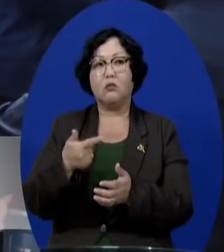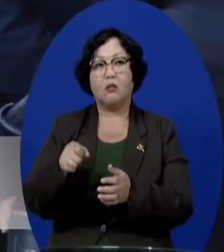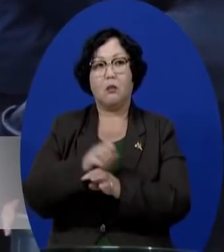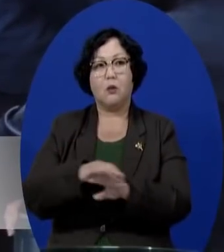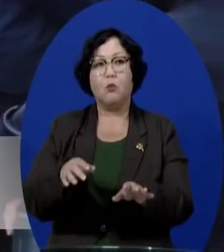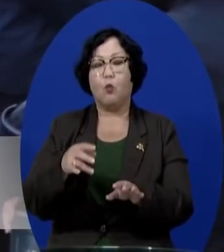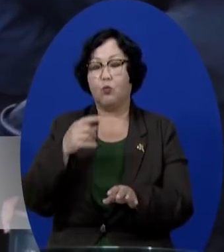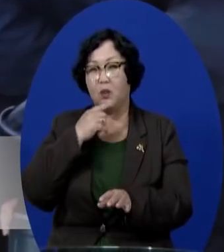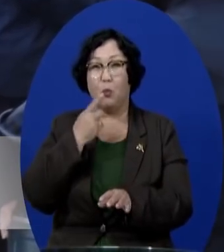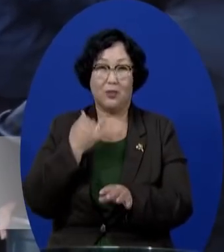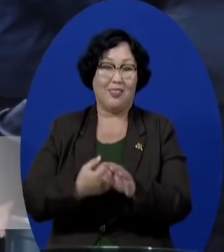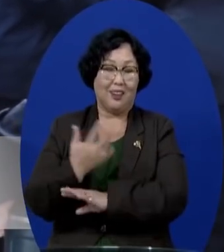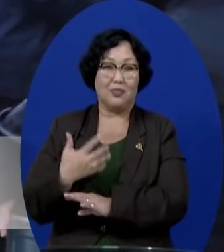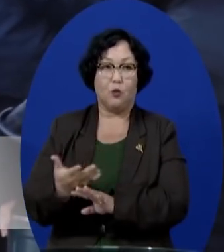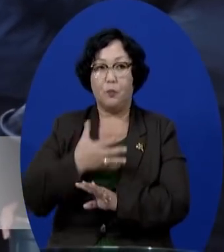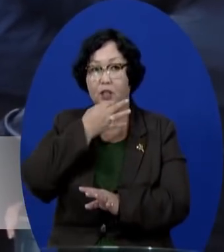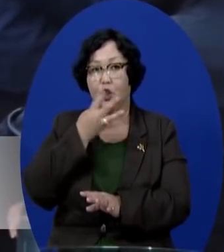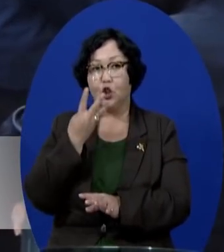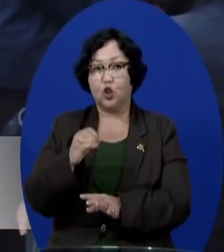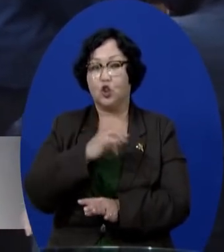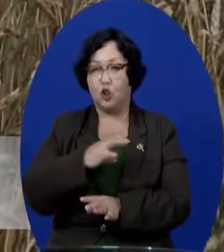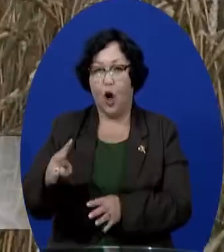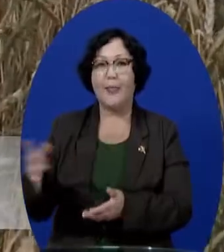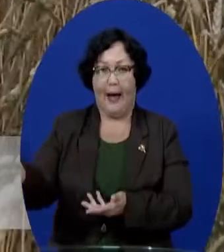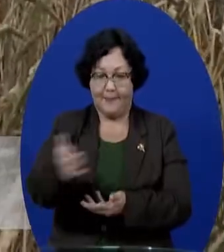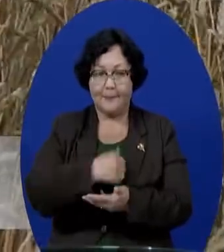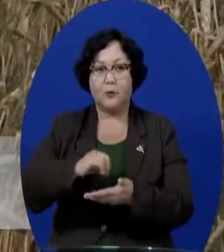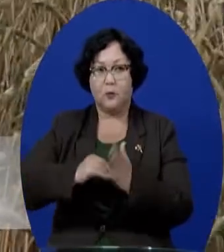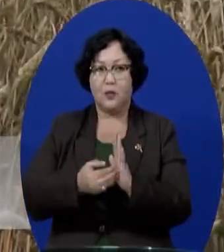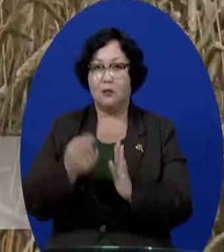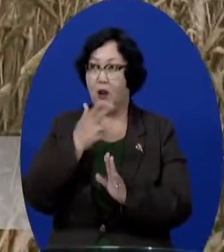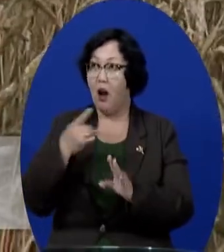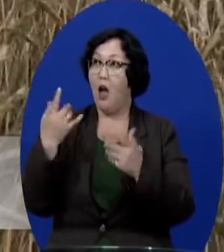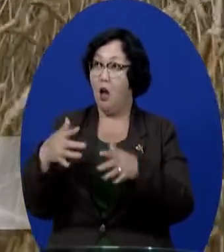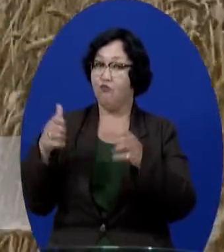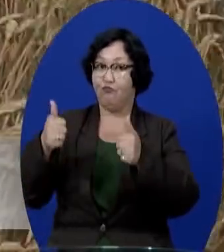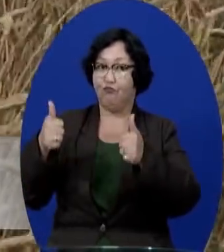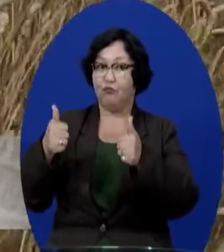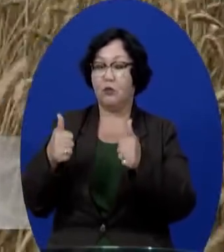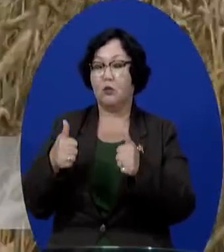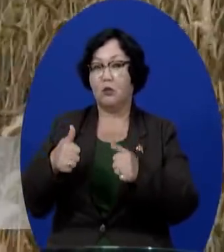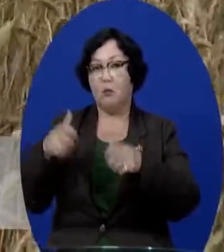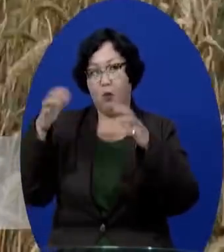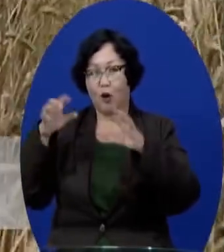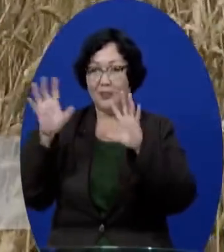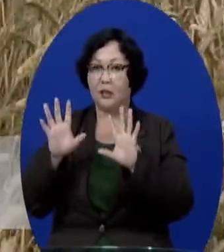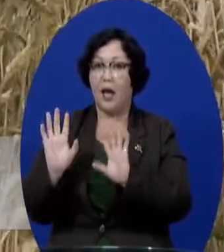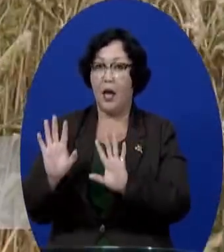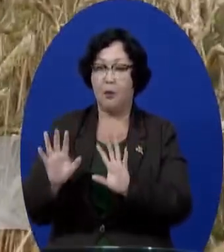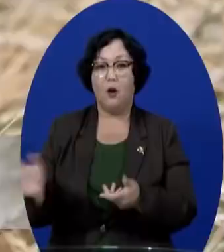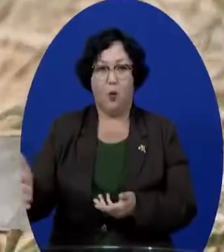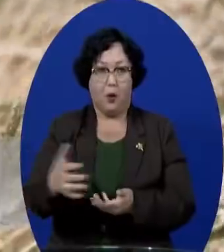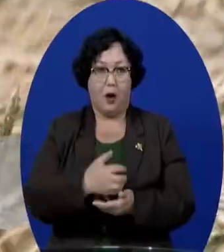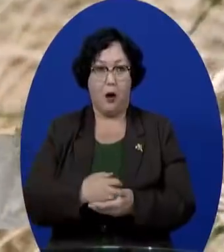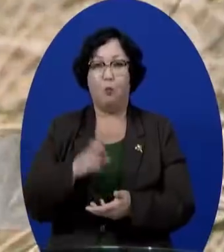балансаар 40 тонн ургац хураан авах төлөвлөсөн байна. Цагаагаар харьцангуй тааламжтай байгаа учраас үр тарианы болц сайн байгаа гэдгийг ургац тогтоолтоор